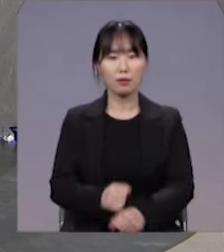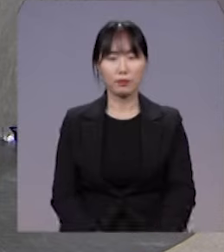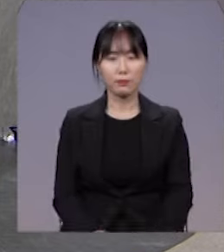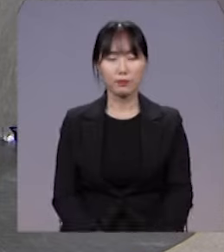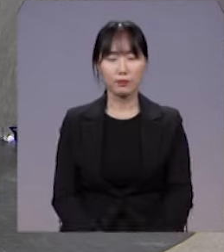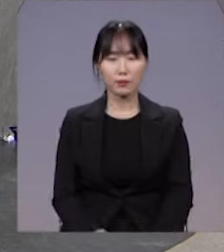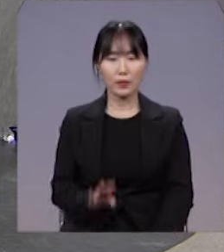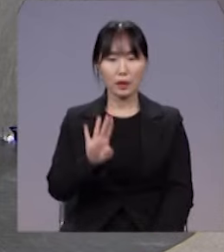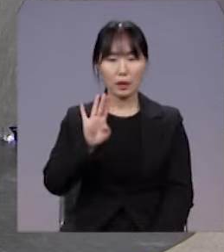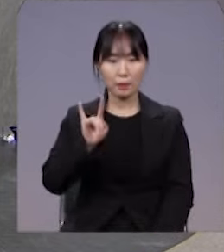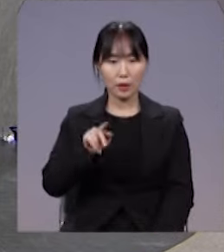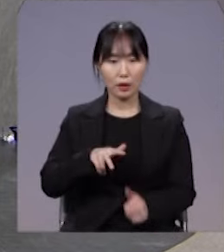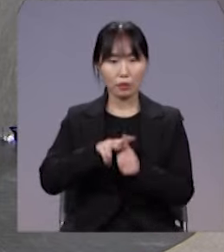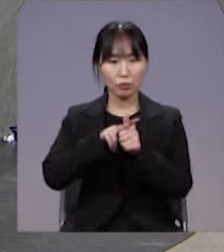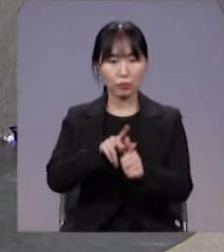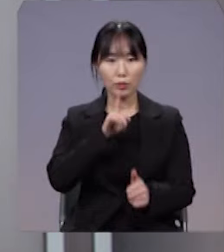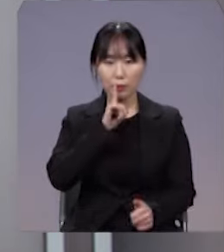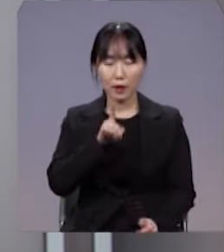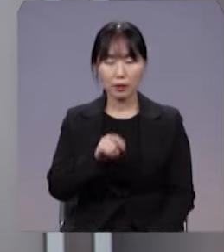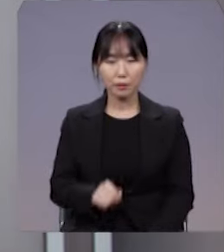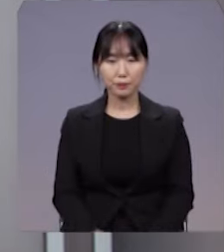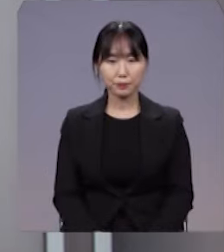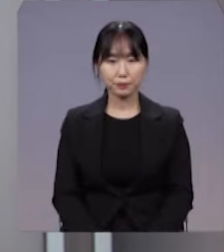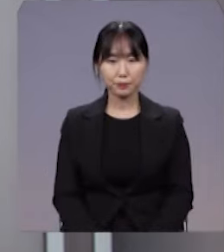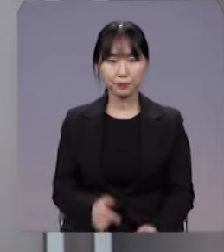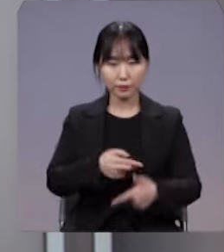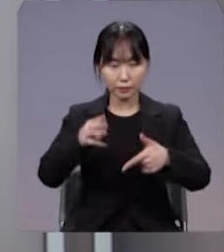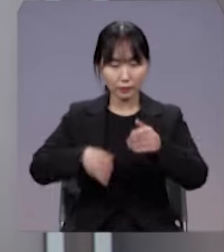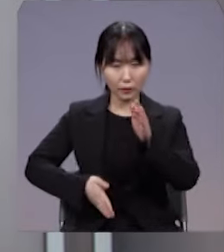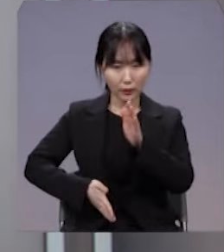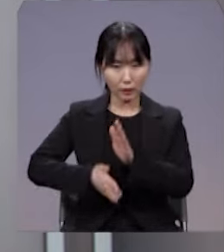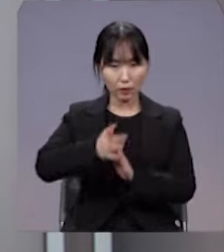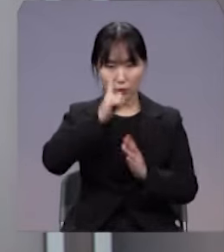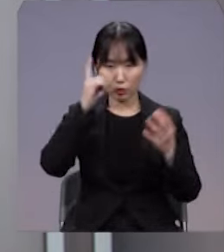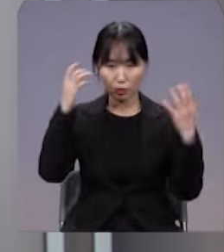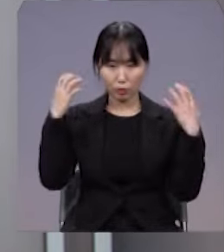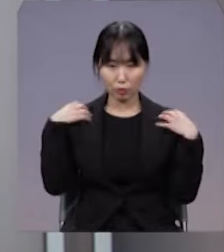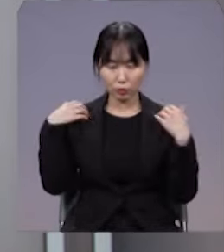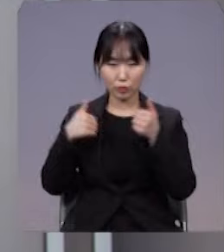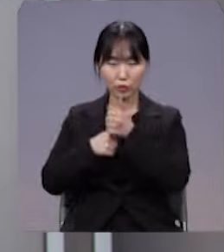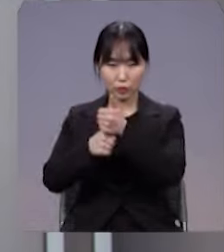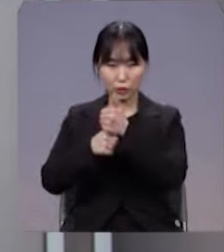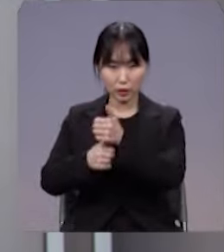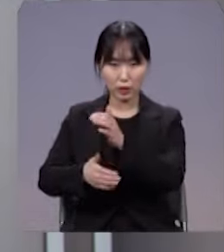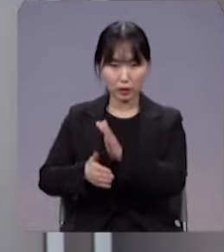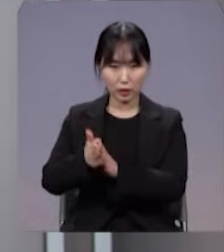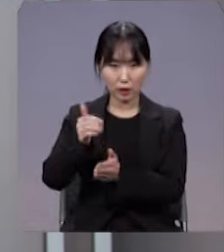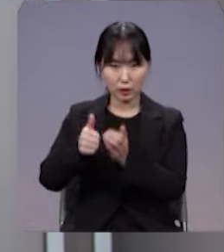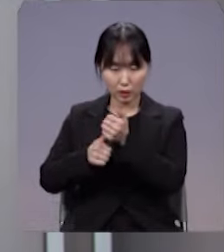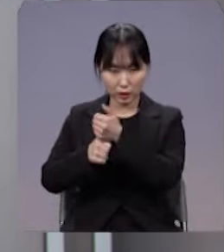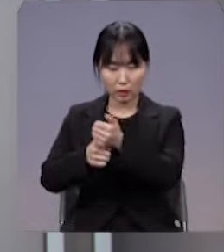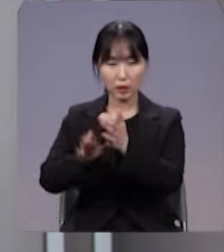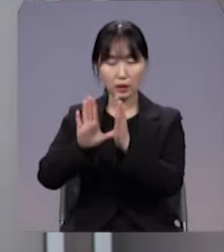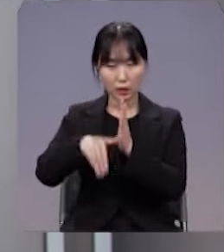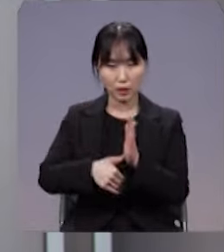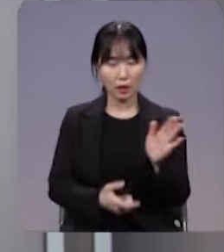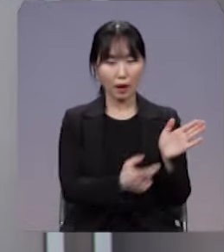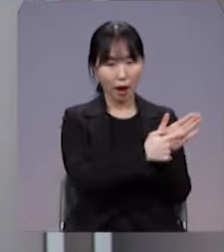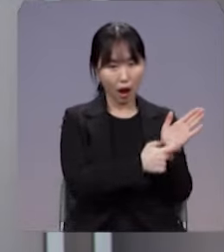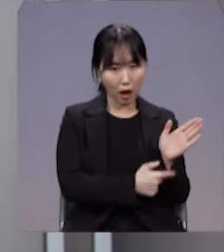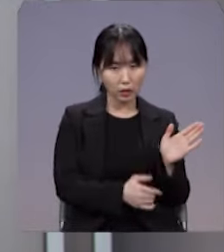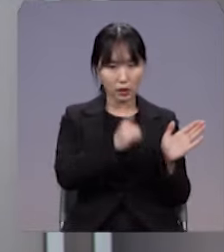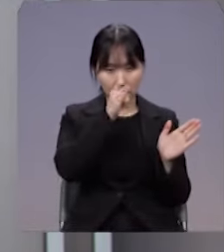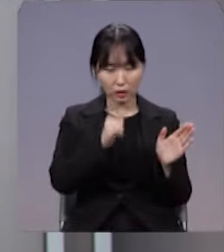30초입니다네 다시 말씀드리지만 인천시 정무 비시장 시절 조택상이 한 일 이렇게 돼 있습니다 그리고